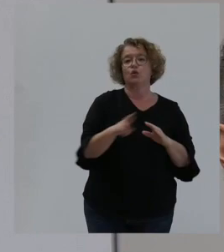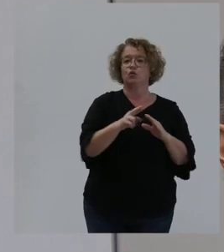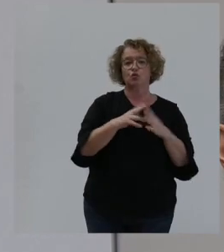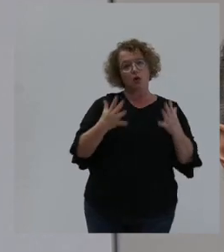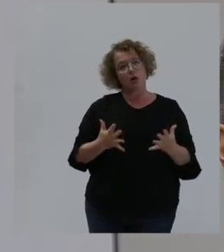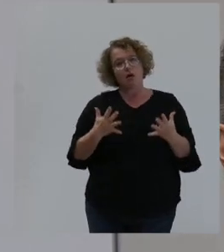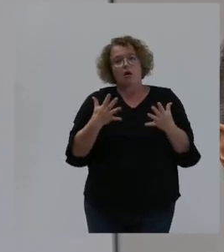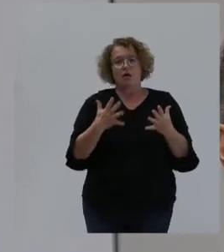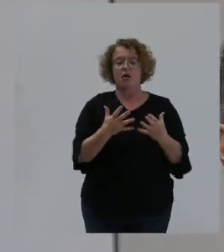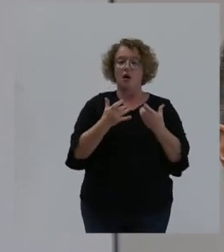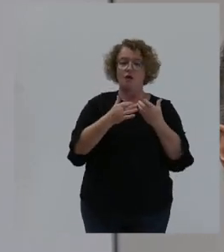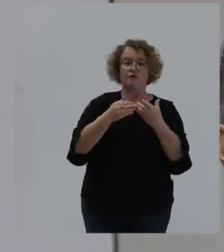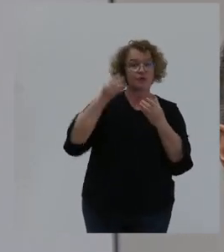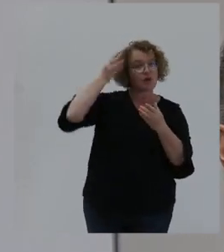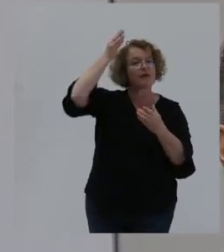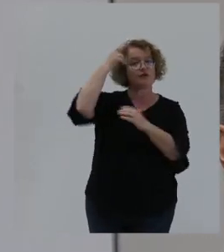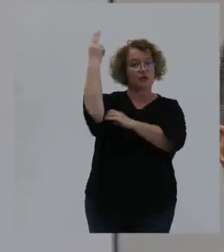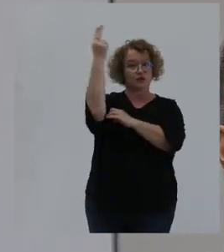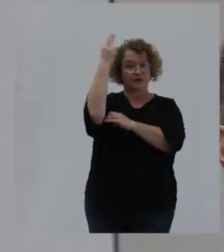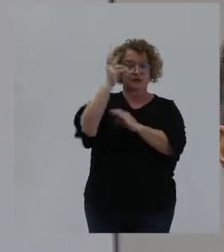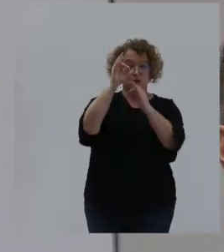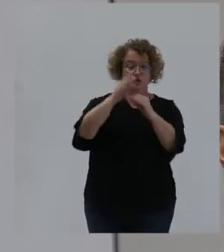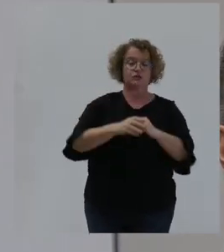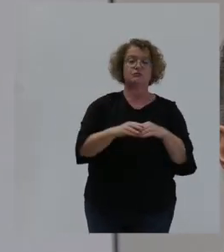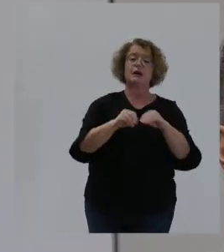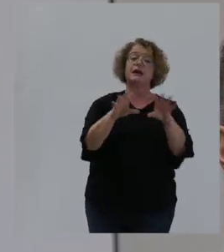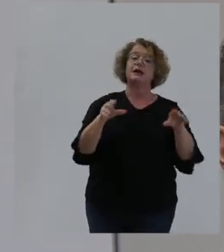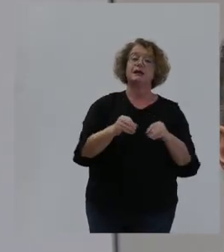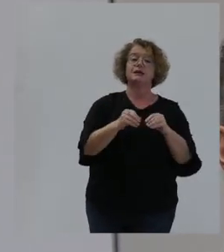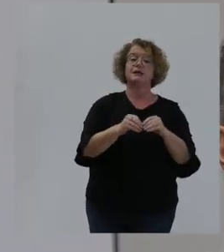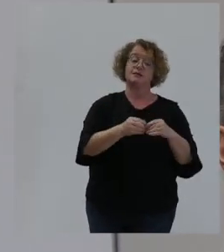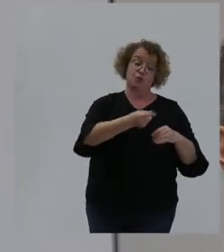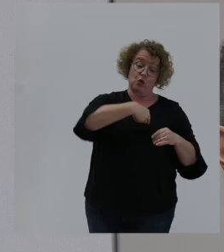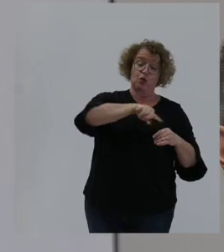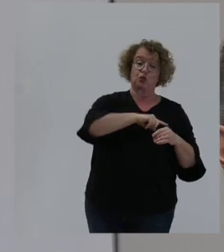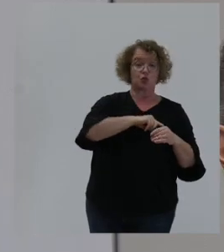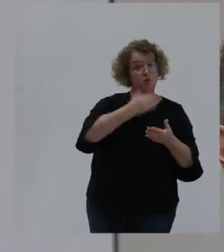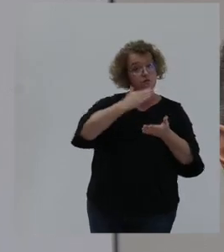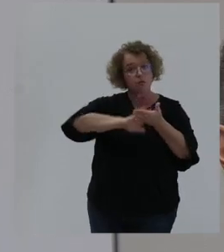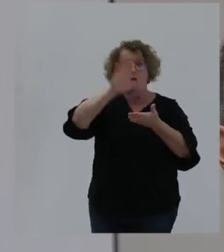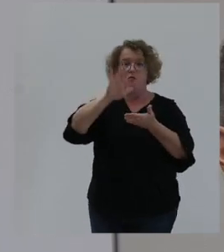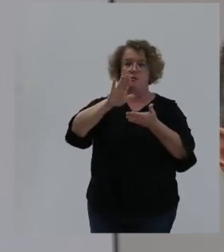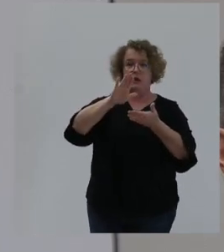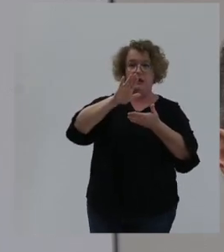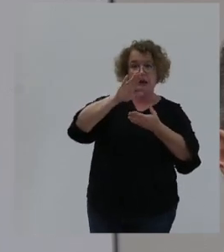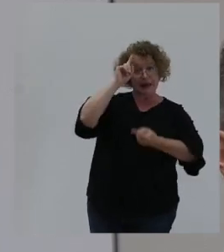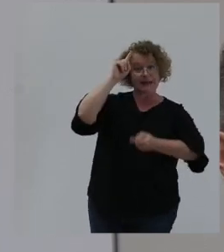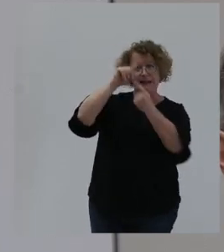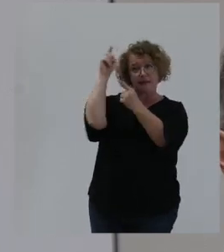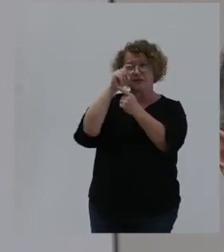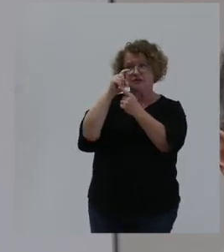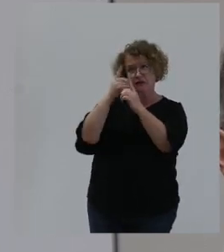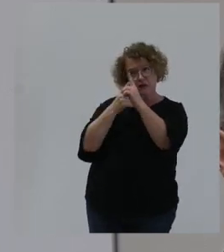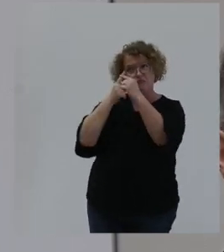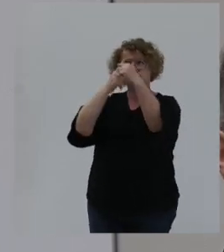capacité collective à construire l'avenir de notre université. L'équipe S'engager pour Montaigne est prête à relever les défis actuels et à venir.